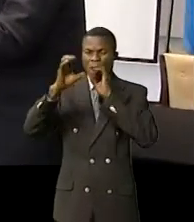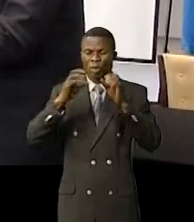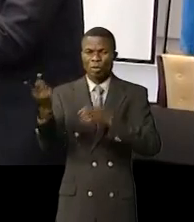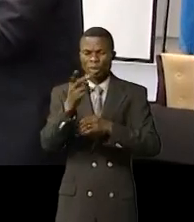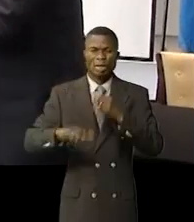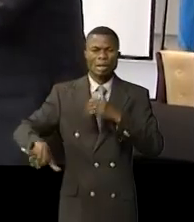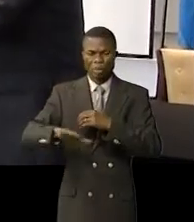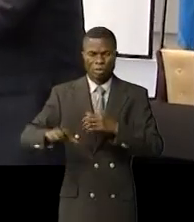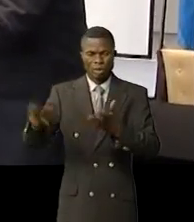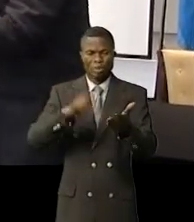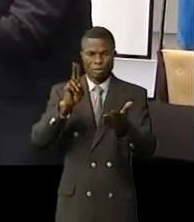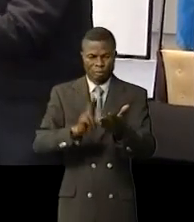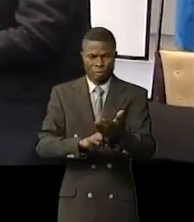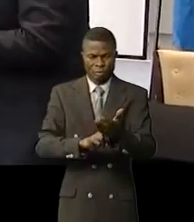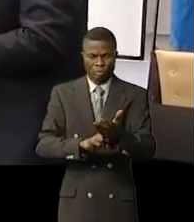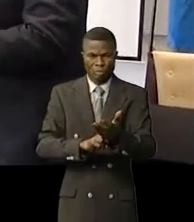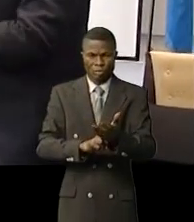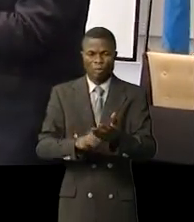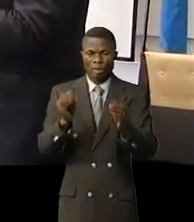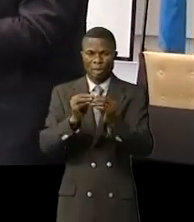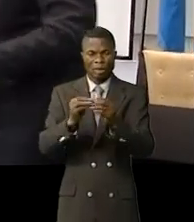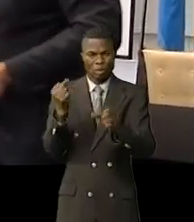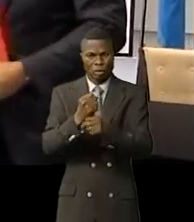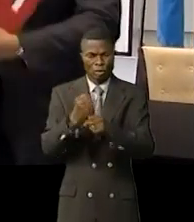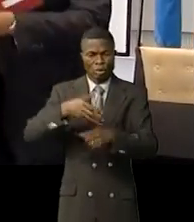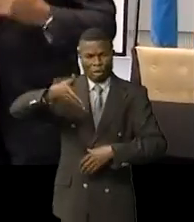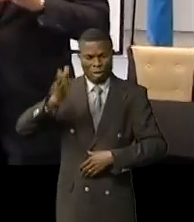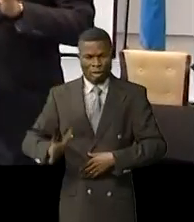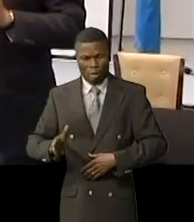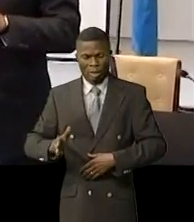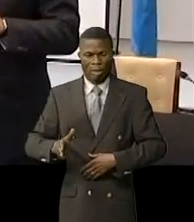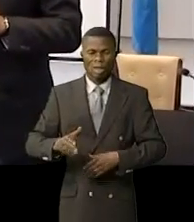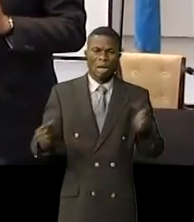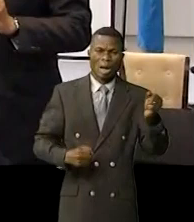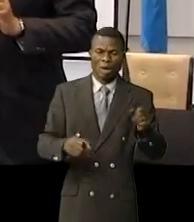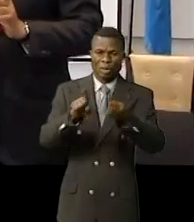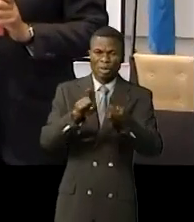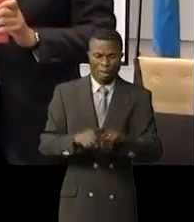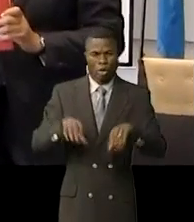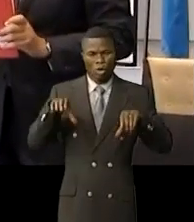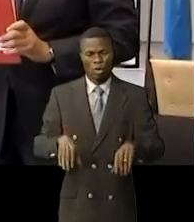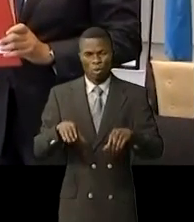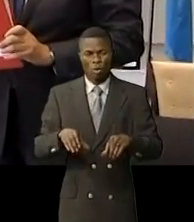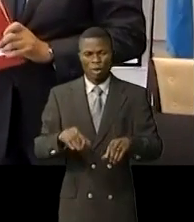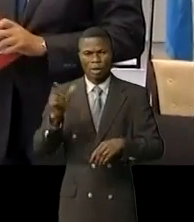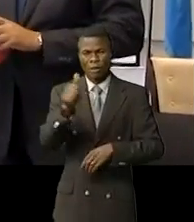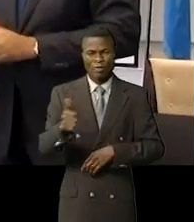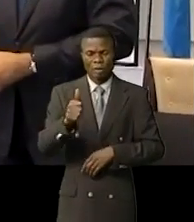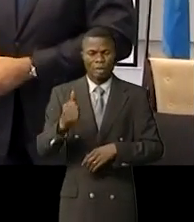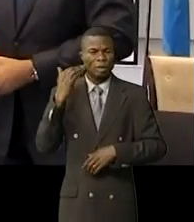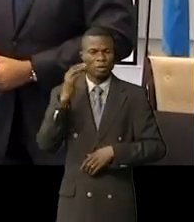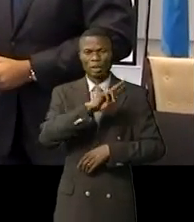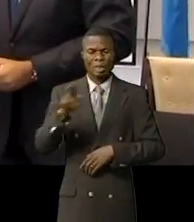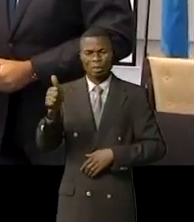Une signature qui a été précédée par une réunion de travail des experts de l'RPTC et de l'INACOM tenue le 21